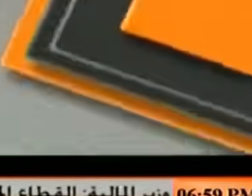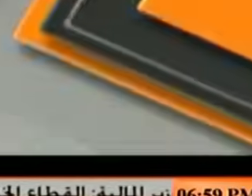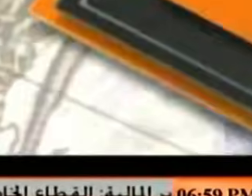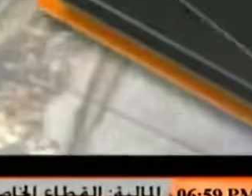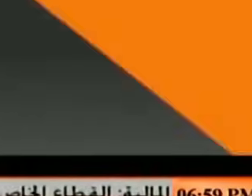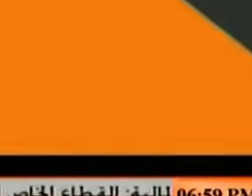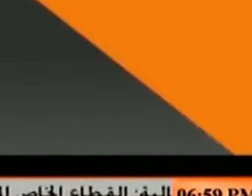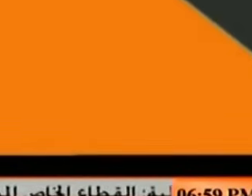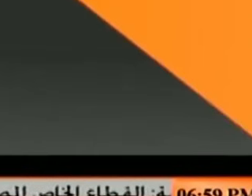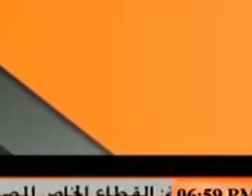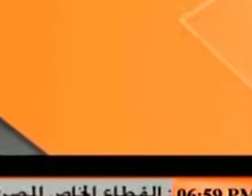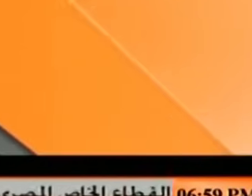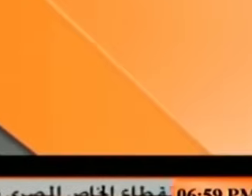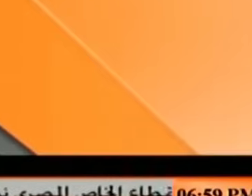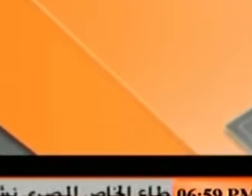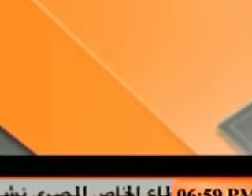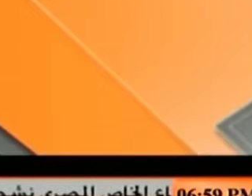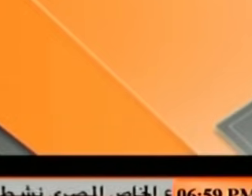الان